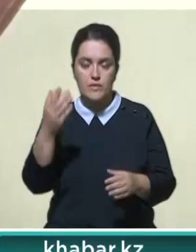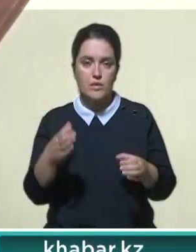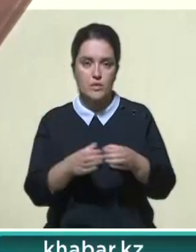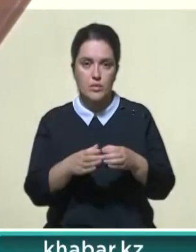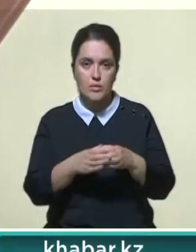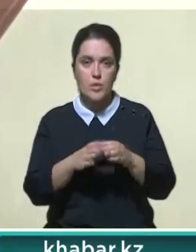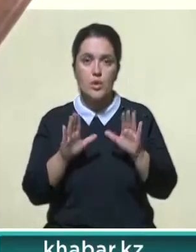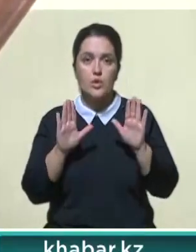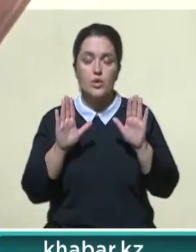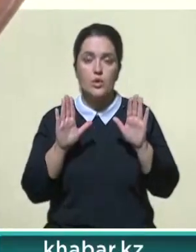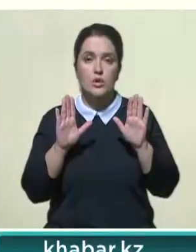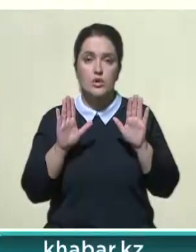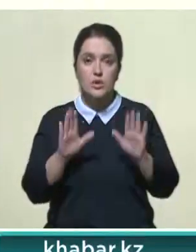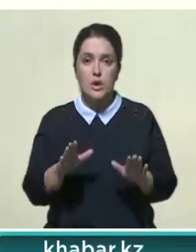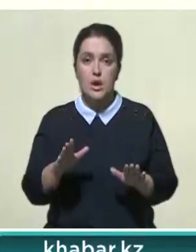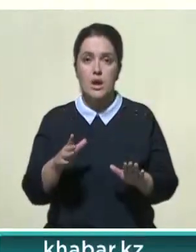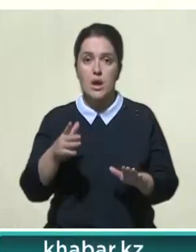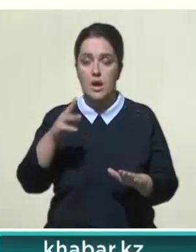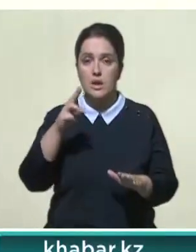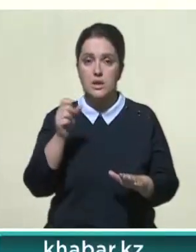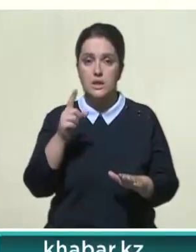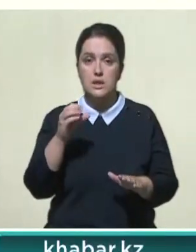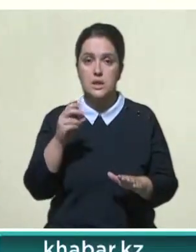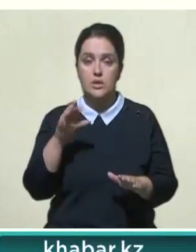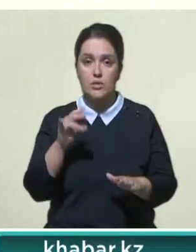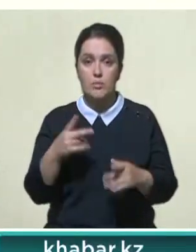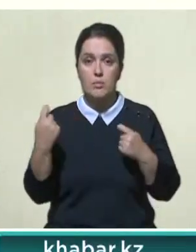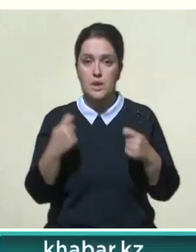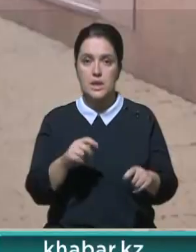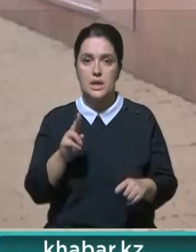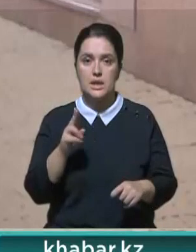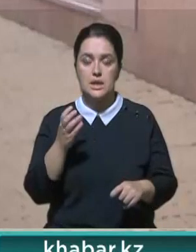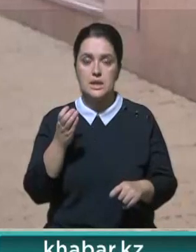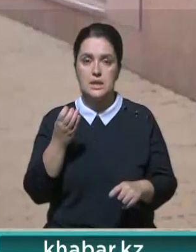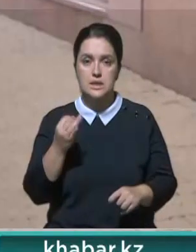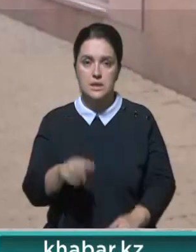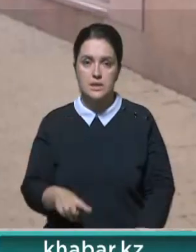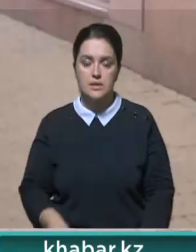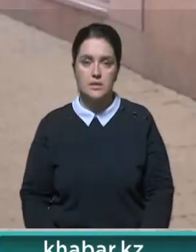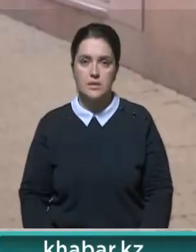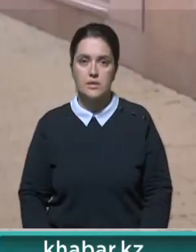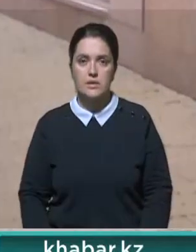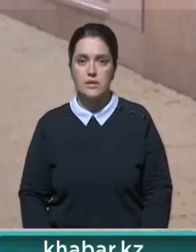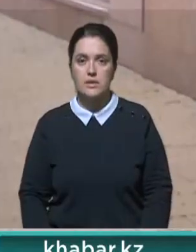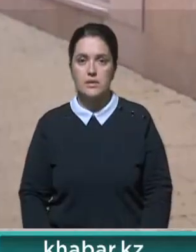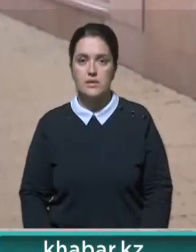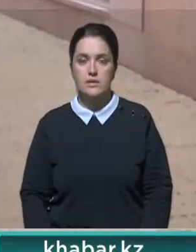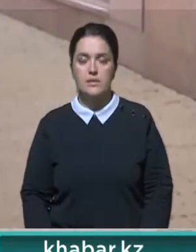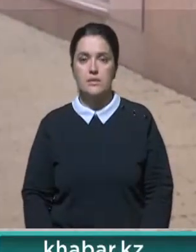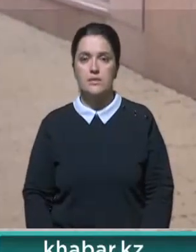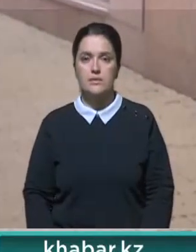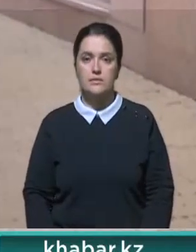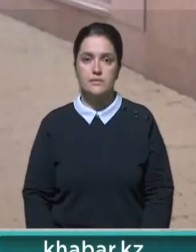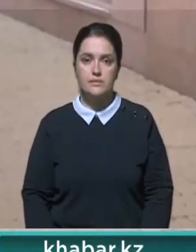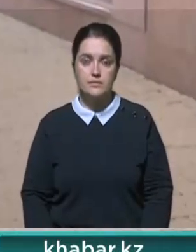но только до того времени, пока Казахтелеком не продаст KSL. До полной демонополизации этого